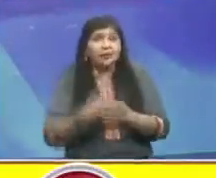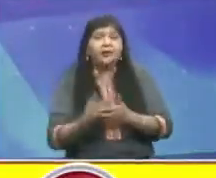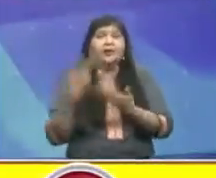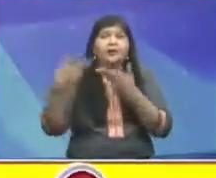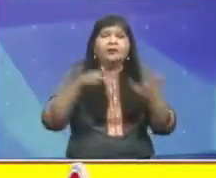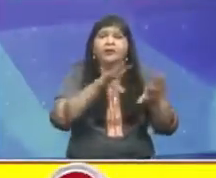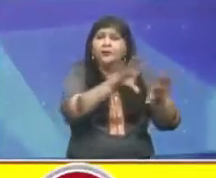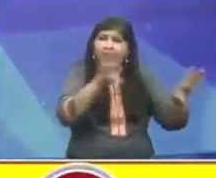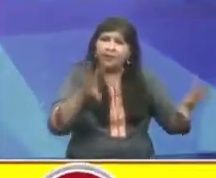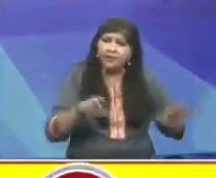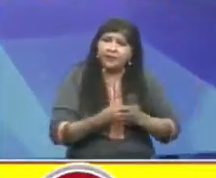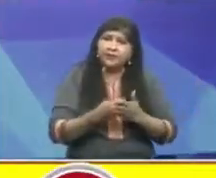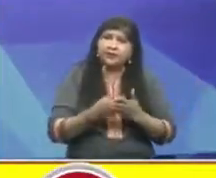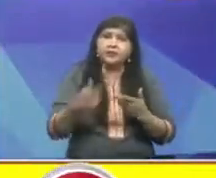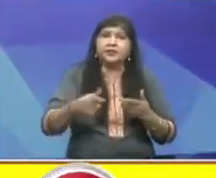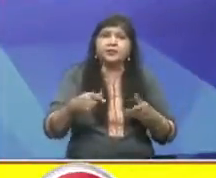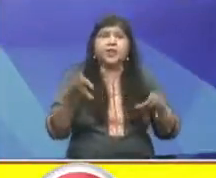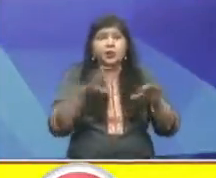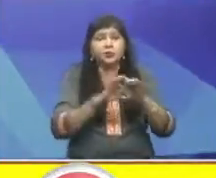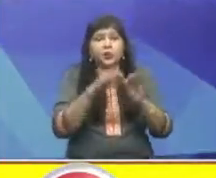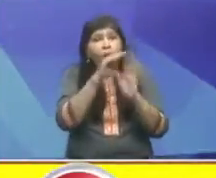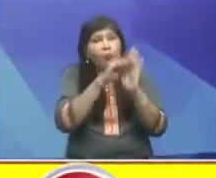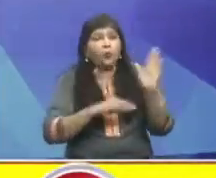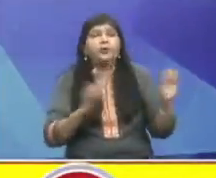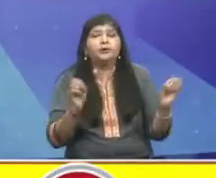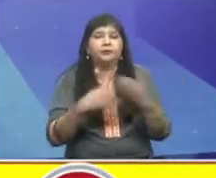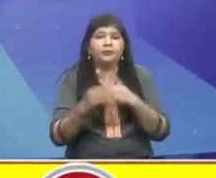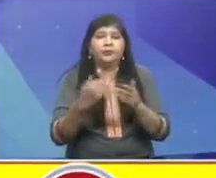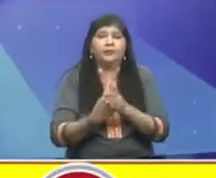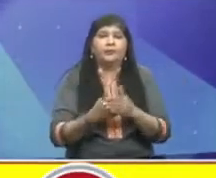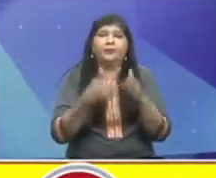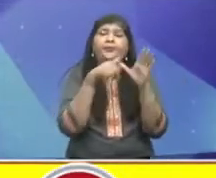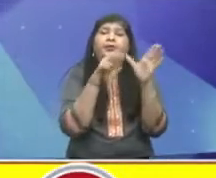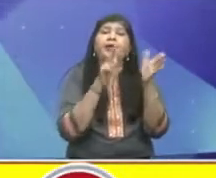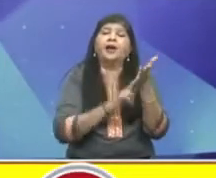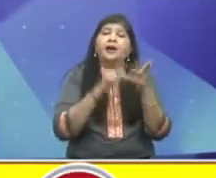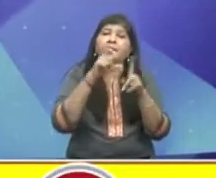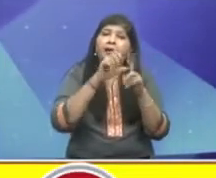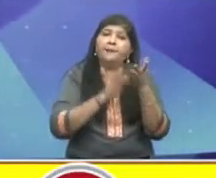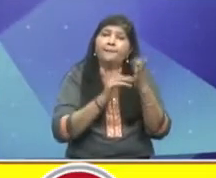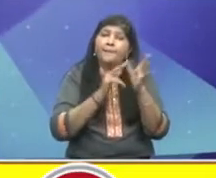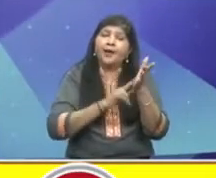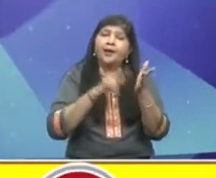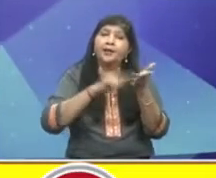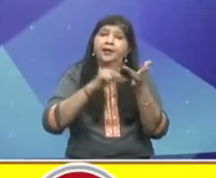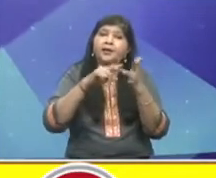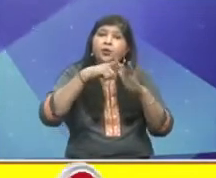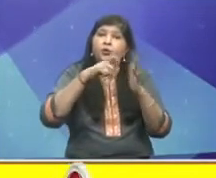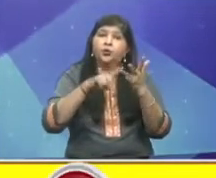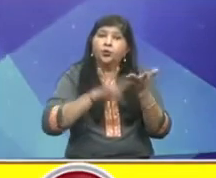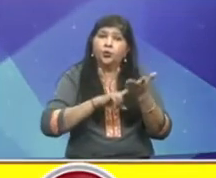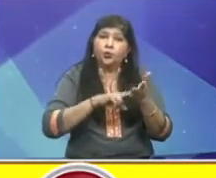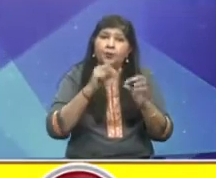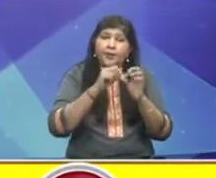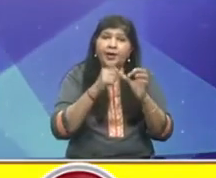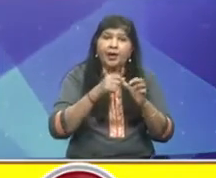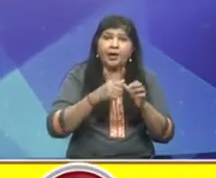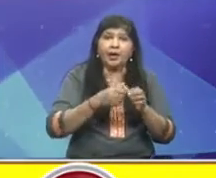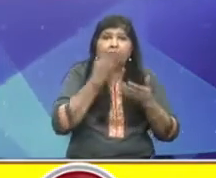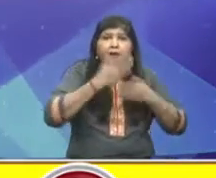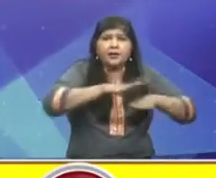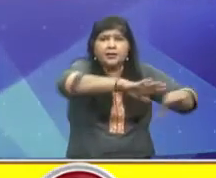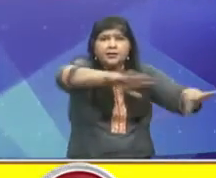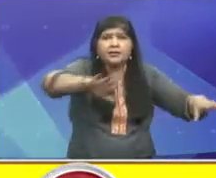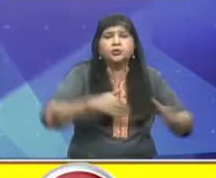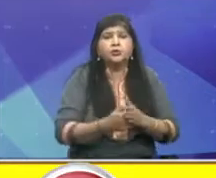अलग हिस्सों में इससे जुड़े कार्यक्रम भी हुए। अंडमान निकोबार द्वीप समूह में जारवा और